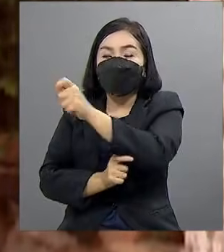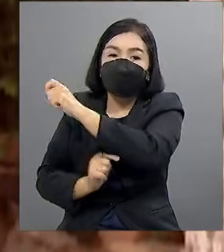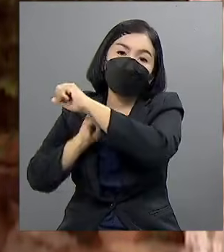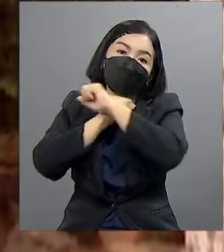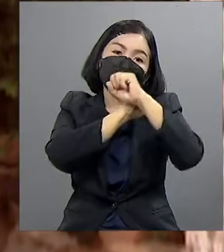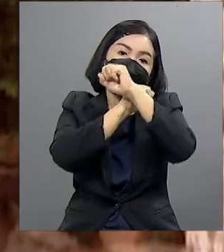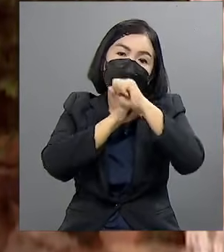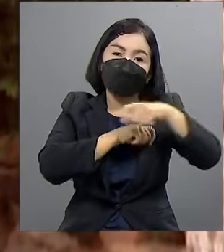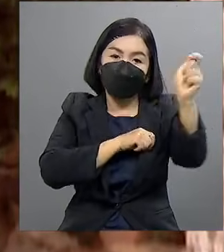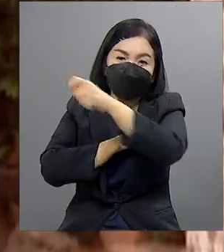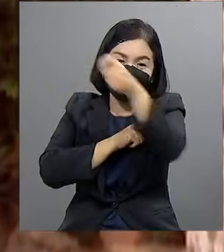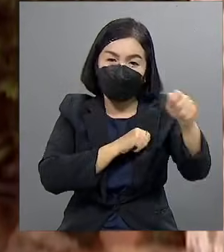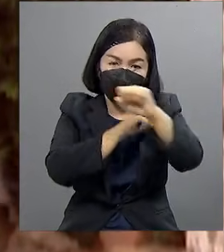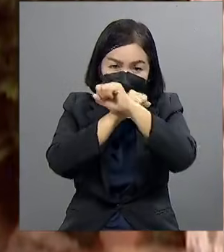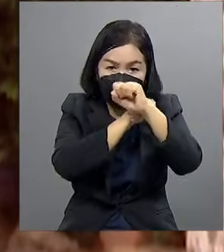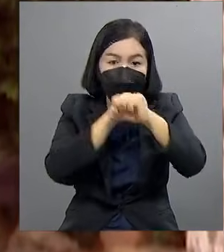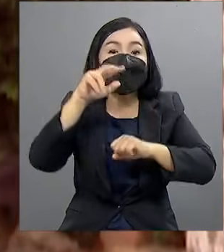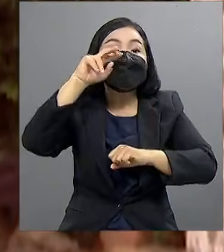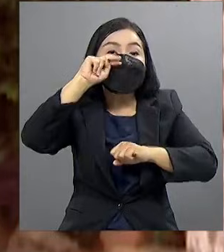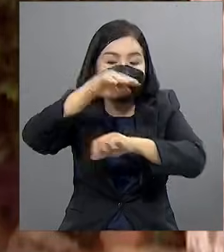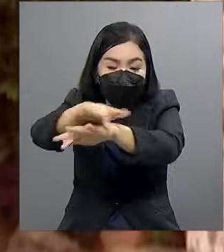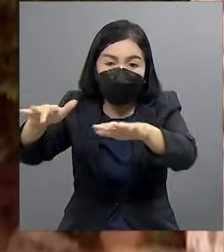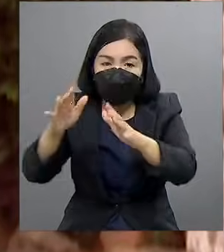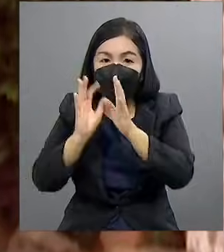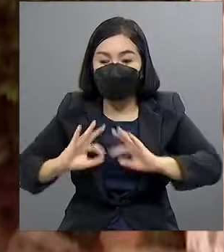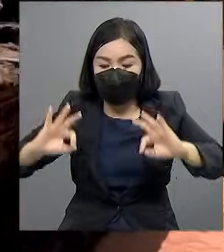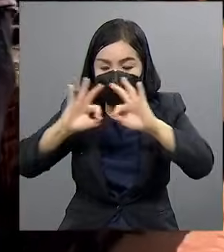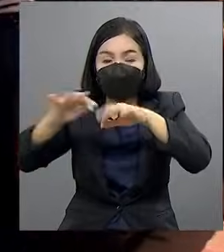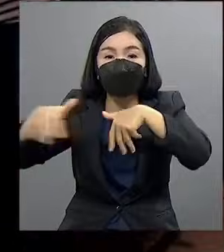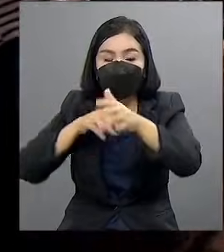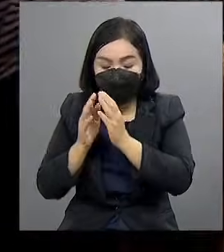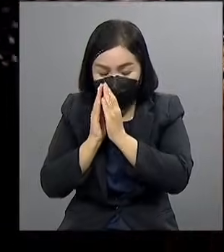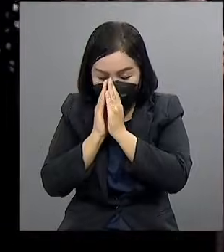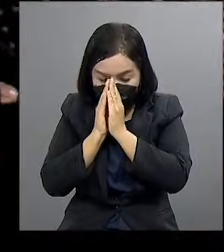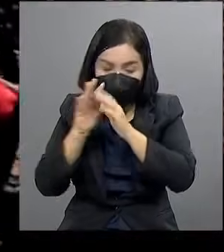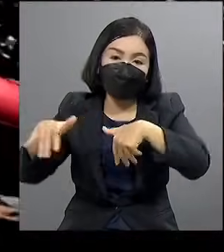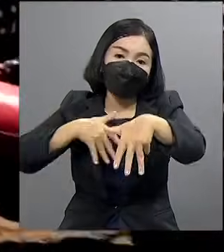านน้ำในสระจึงมีความศักดิ์สิทธิ์มาจนถึงปัจจุบันค่ะ